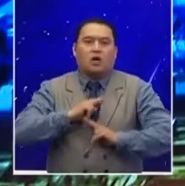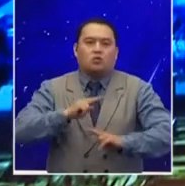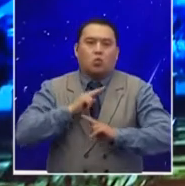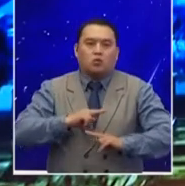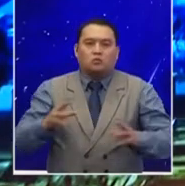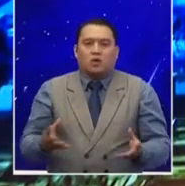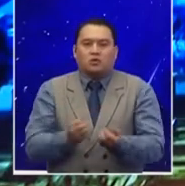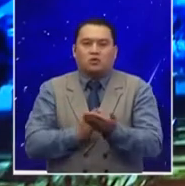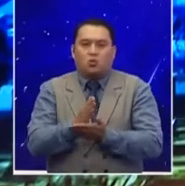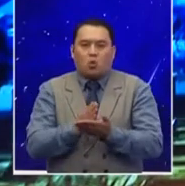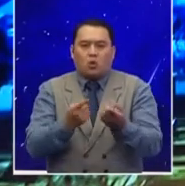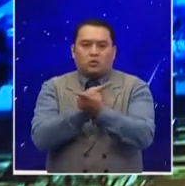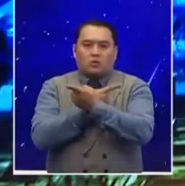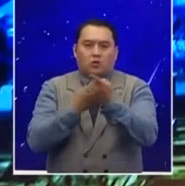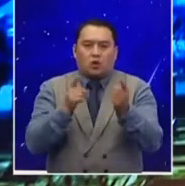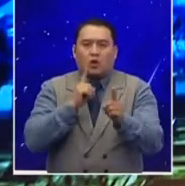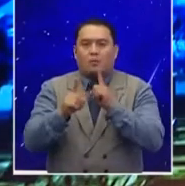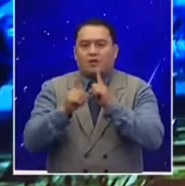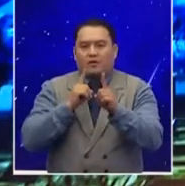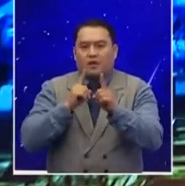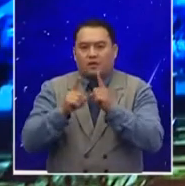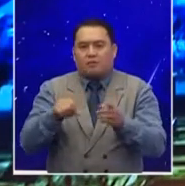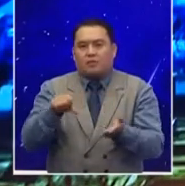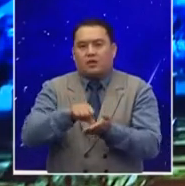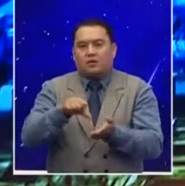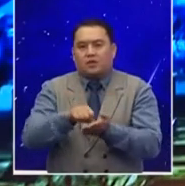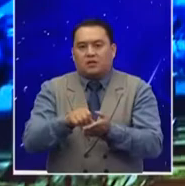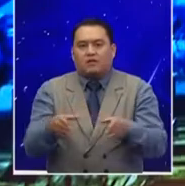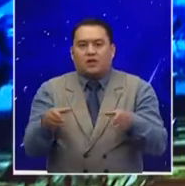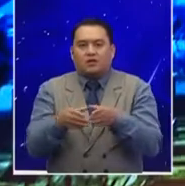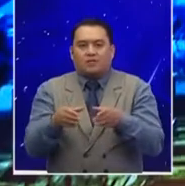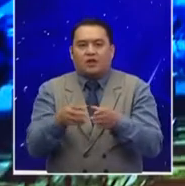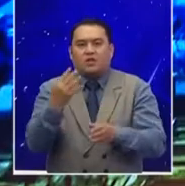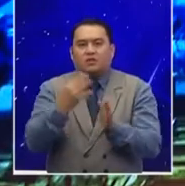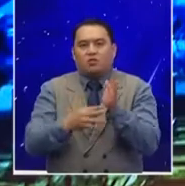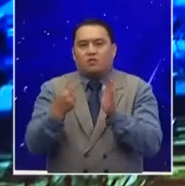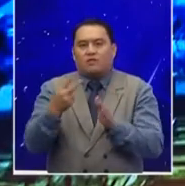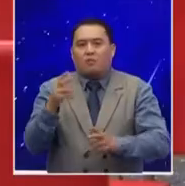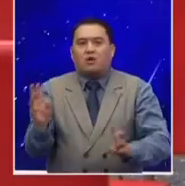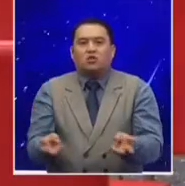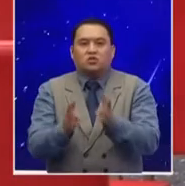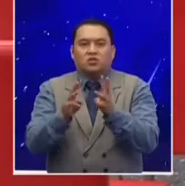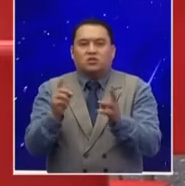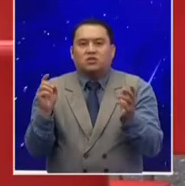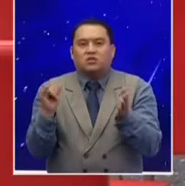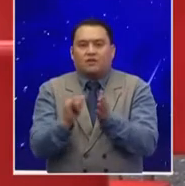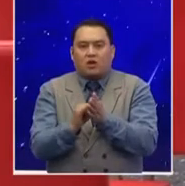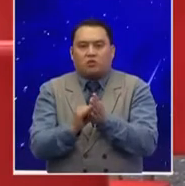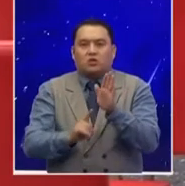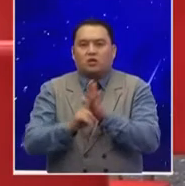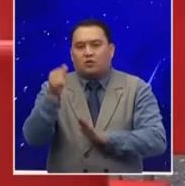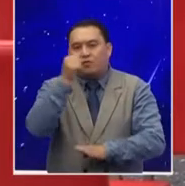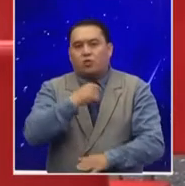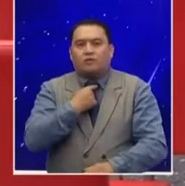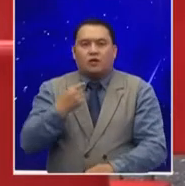принимаемые сотрудниками ДЧС, были озвучены на брифинге с участием представителей ведомства. 92 пожара зафиксировано с начала